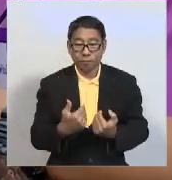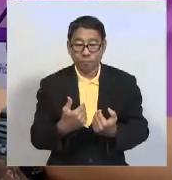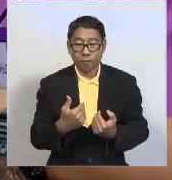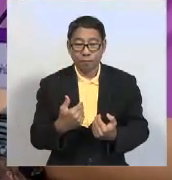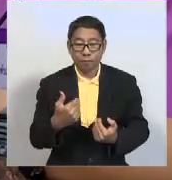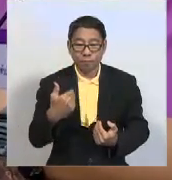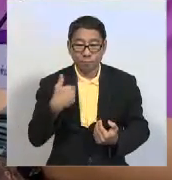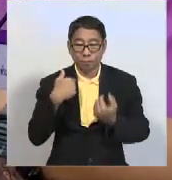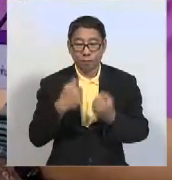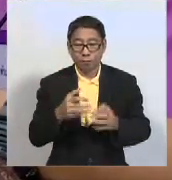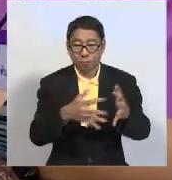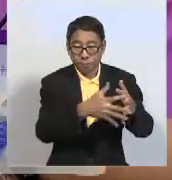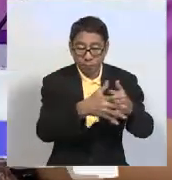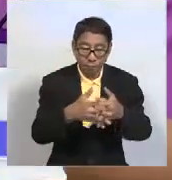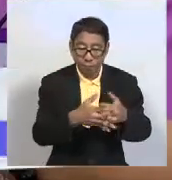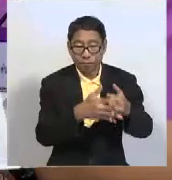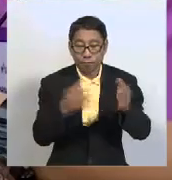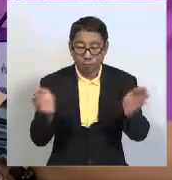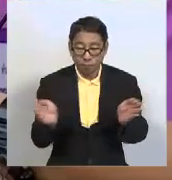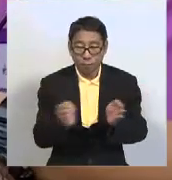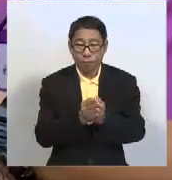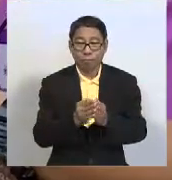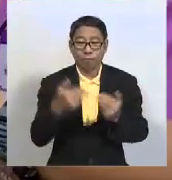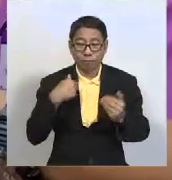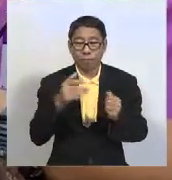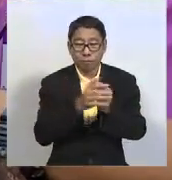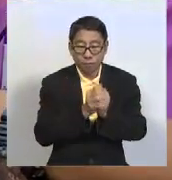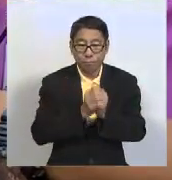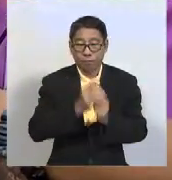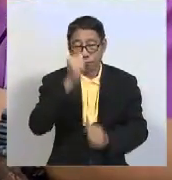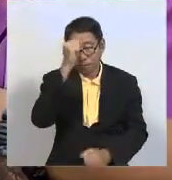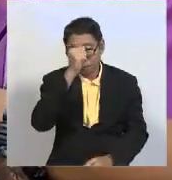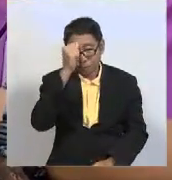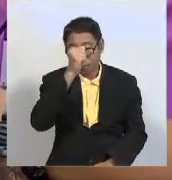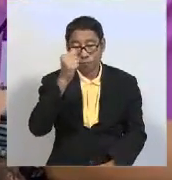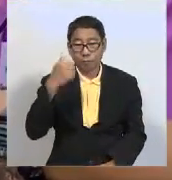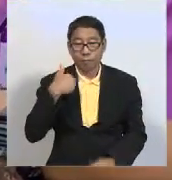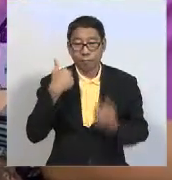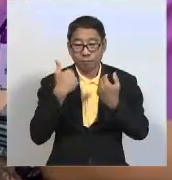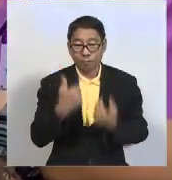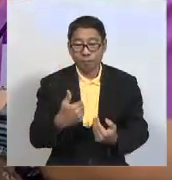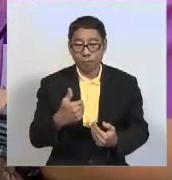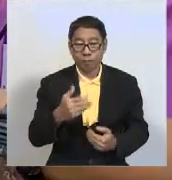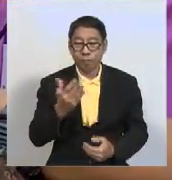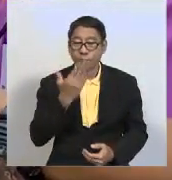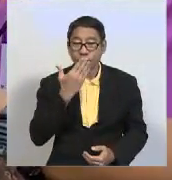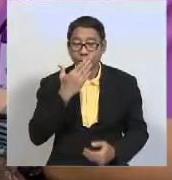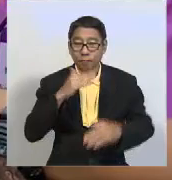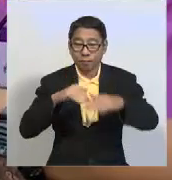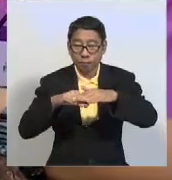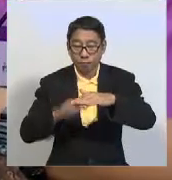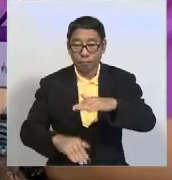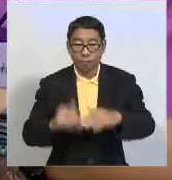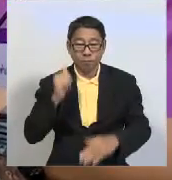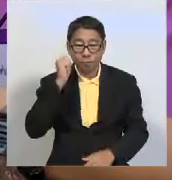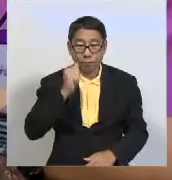ะมีทั้งสหรัฐรวมอยู่ด้วยแล้วก็มีจีนมีอินเดียมีแอฟริกาใต้นะครับมีเอเ